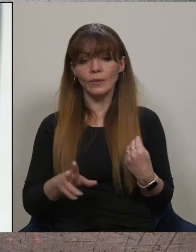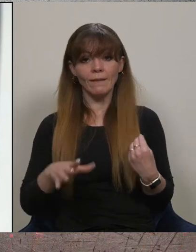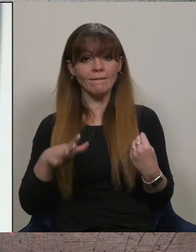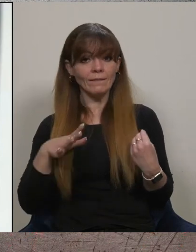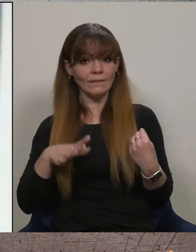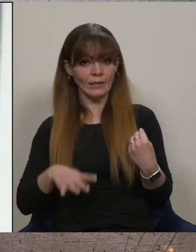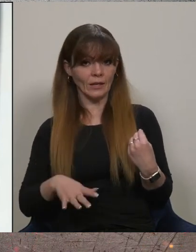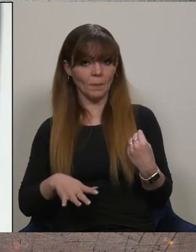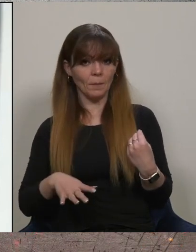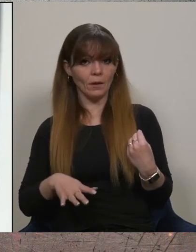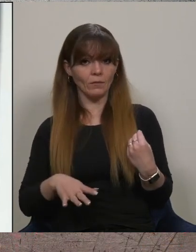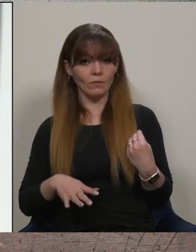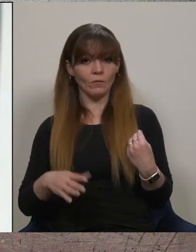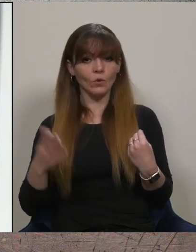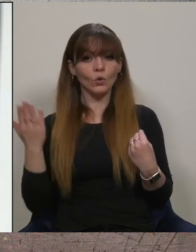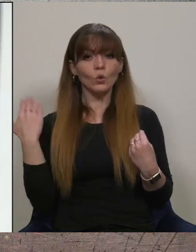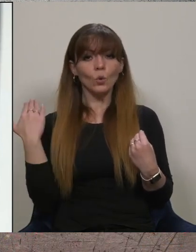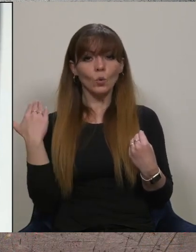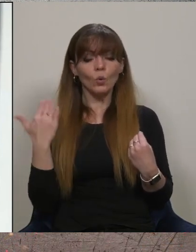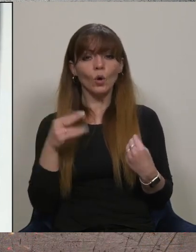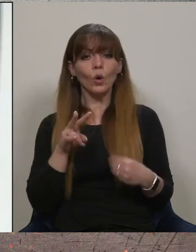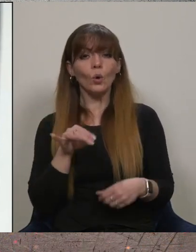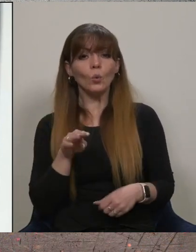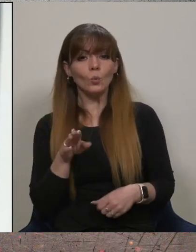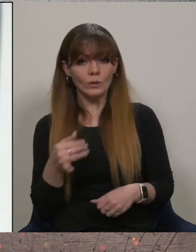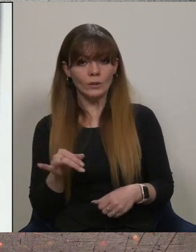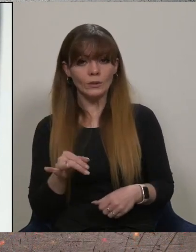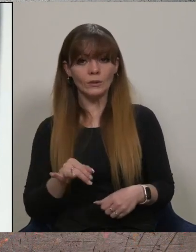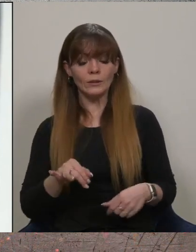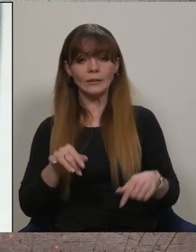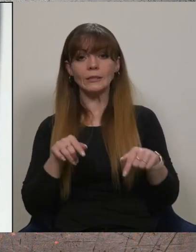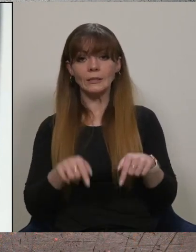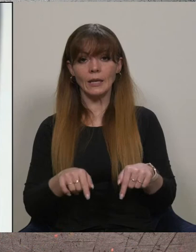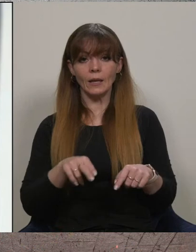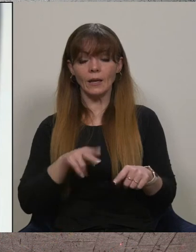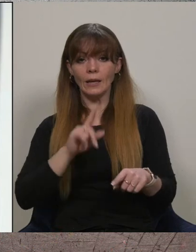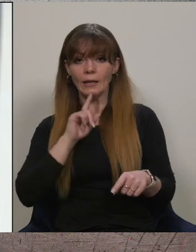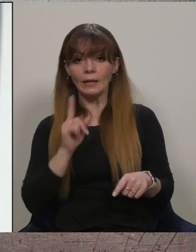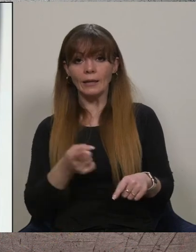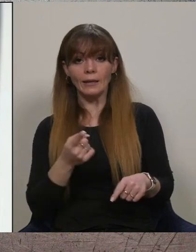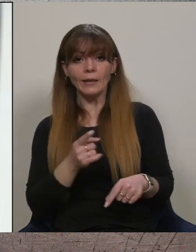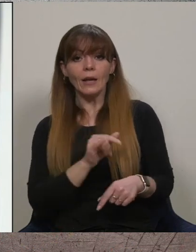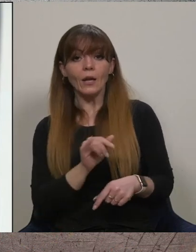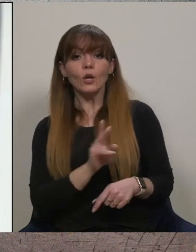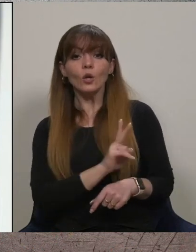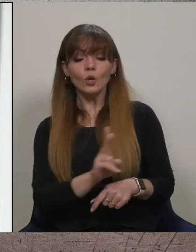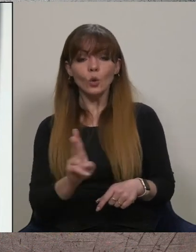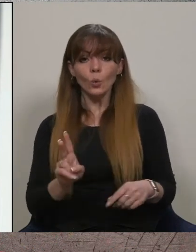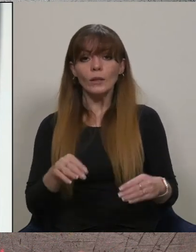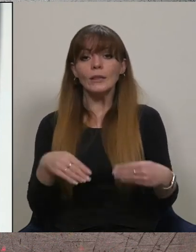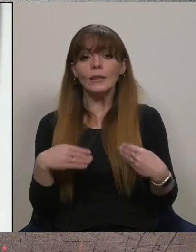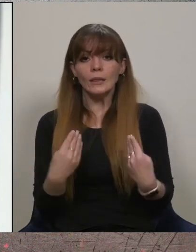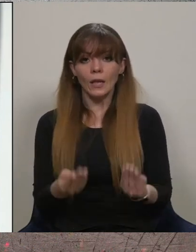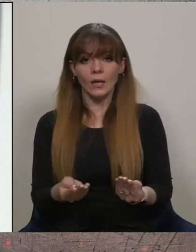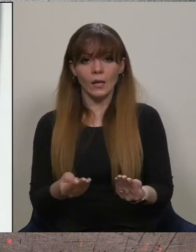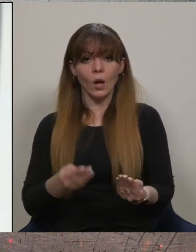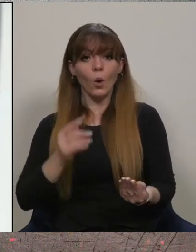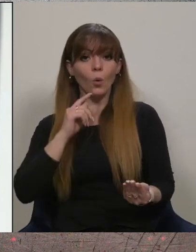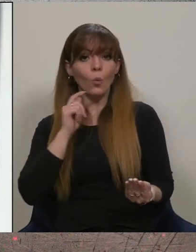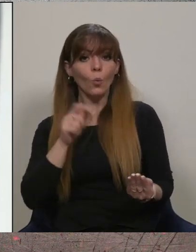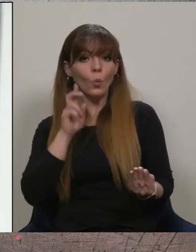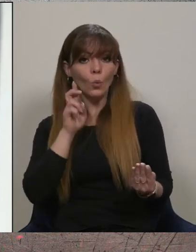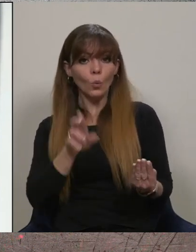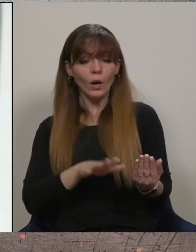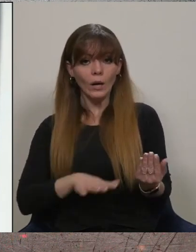витримав той лютий цей рік і хто дає Україні